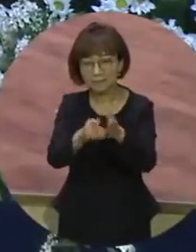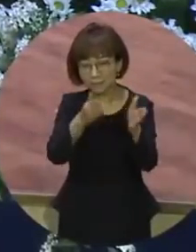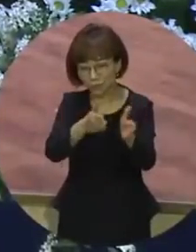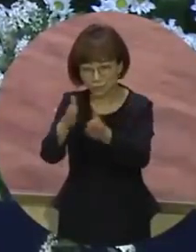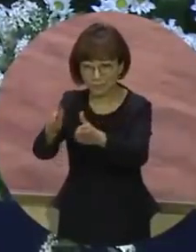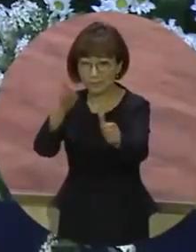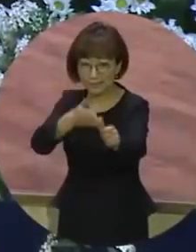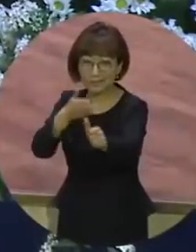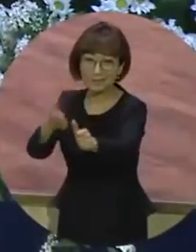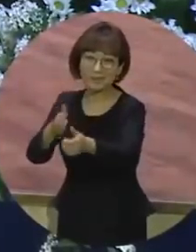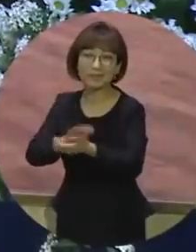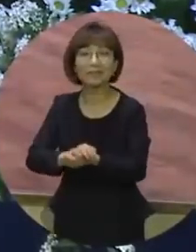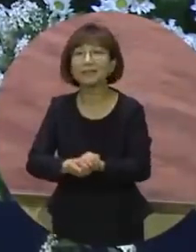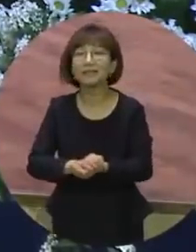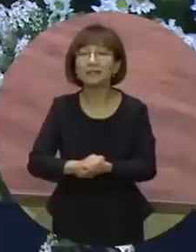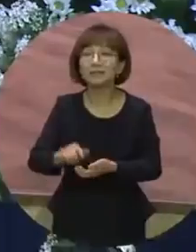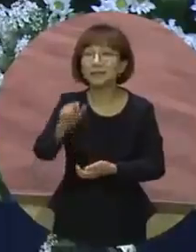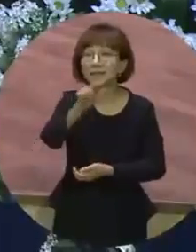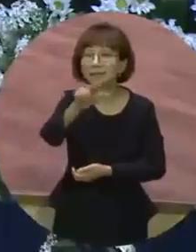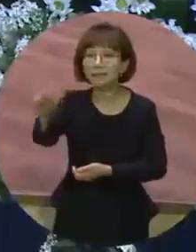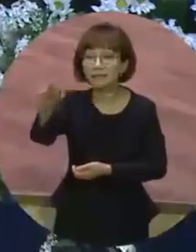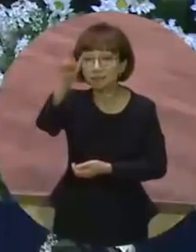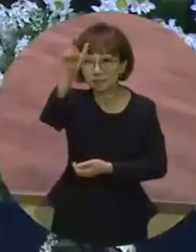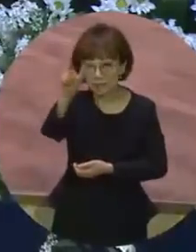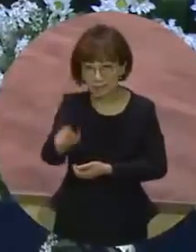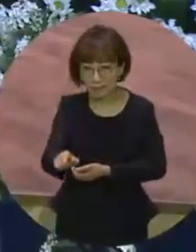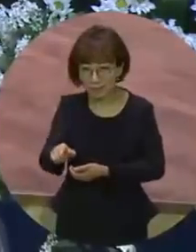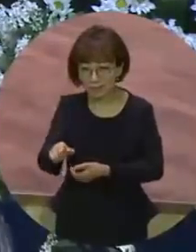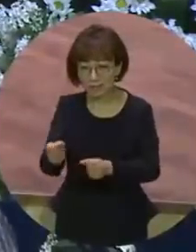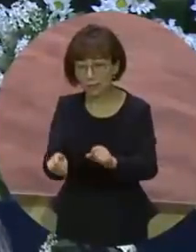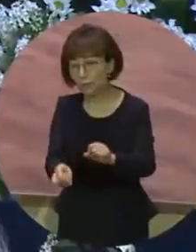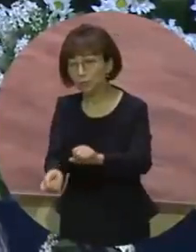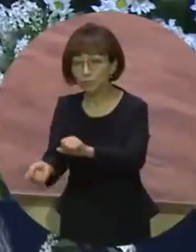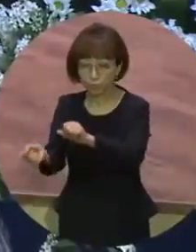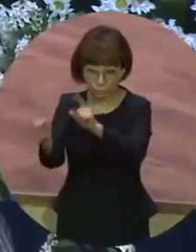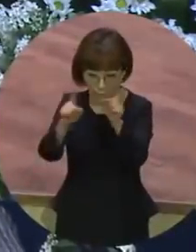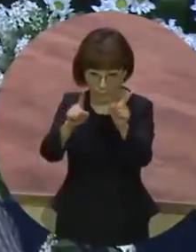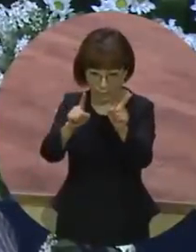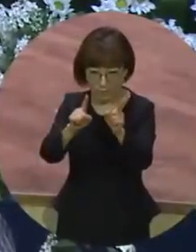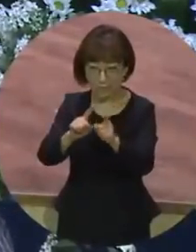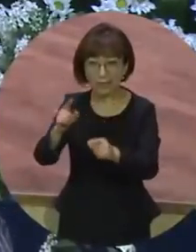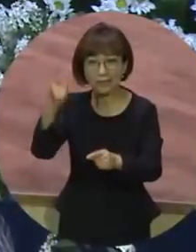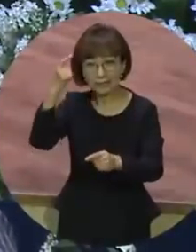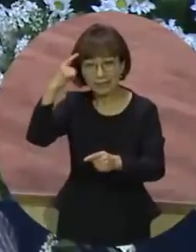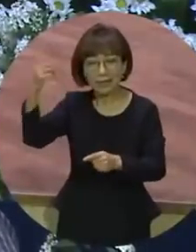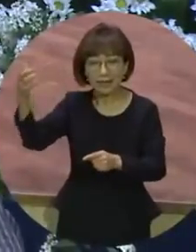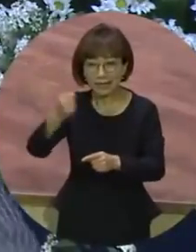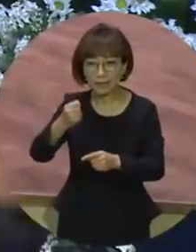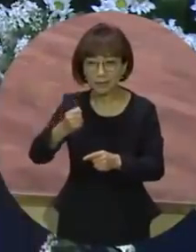사랑과 부활의 참 소망을 가지고 생동감 넘치는 신앙사기를 제물로 축복합니다.